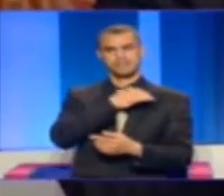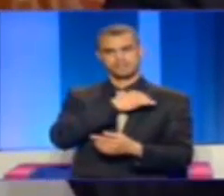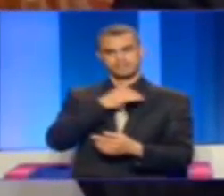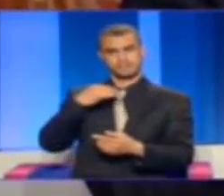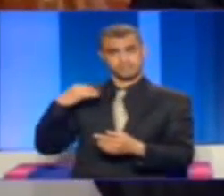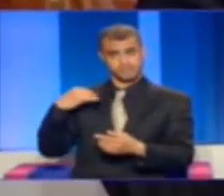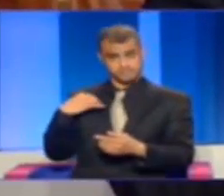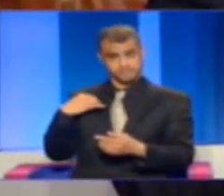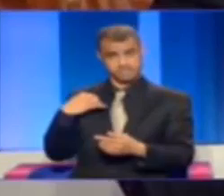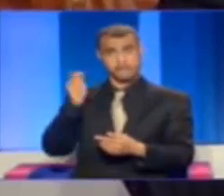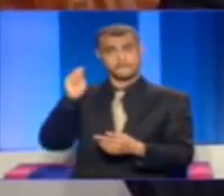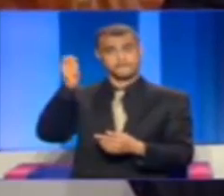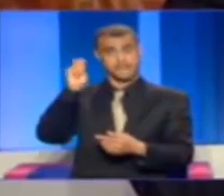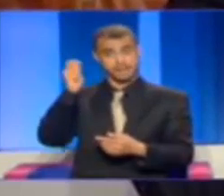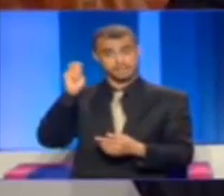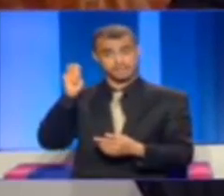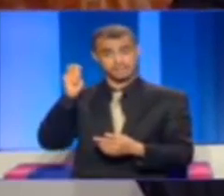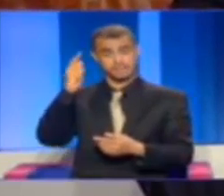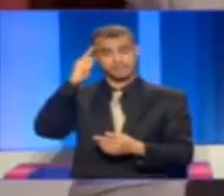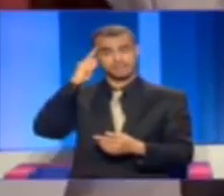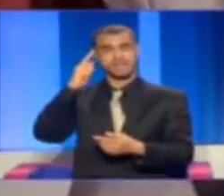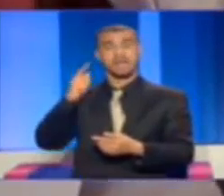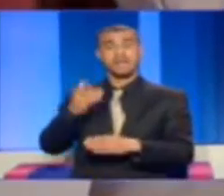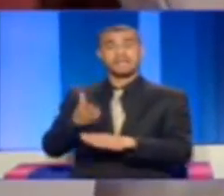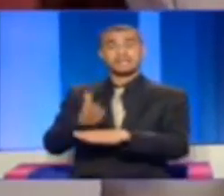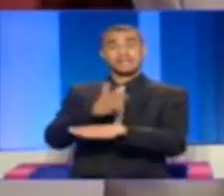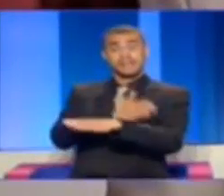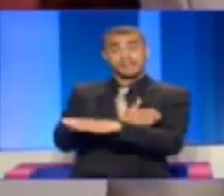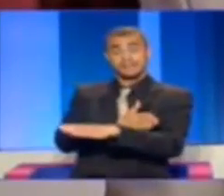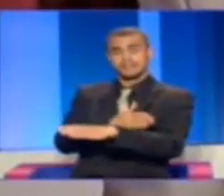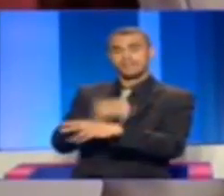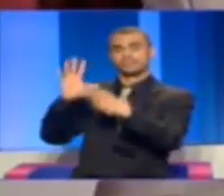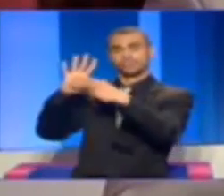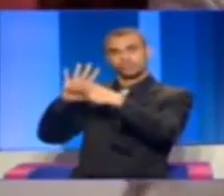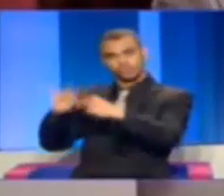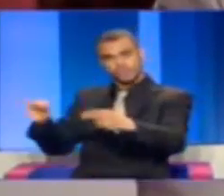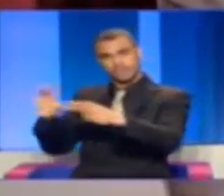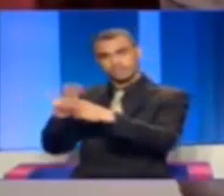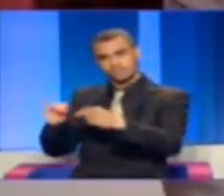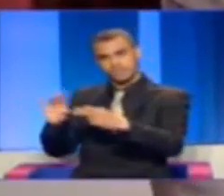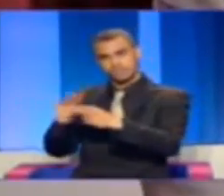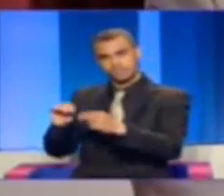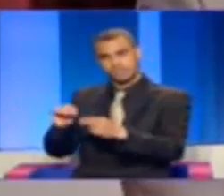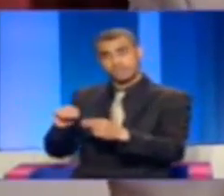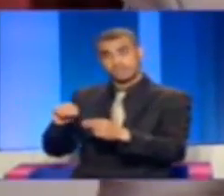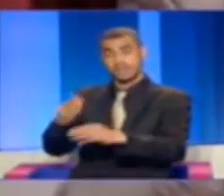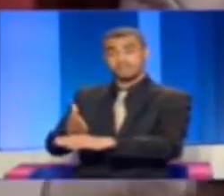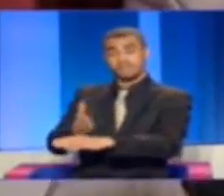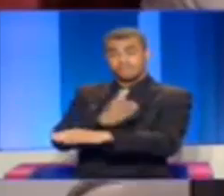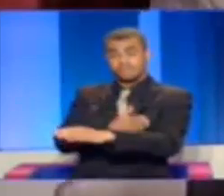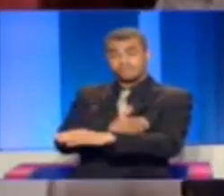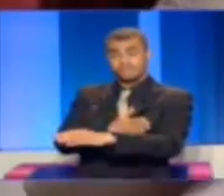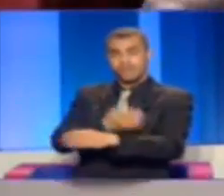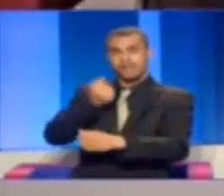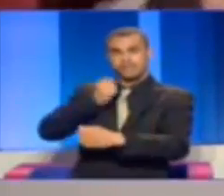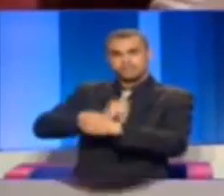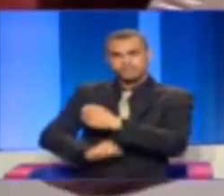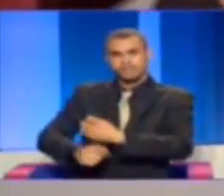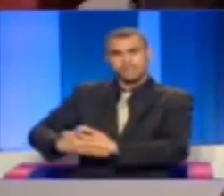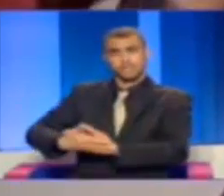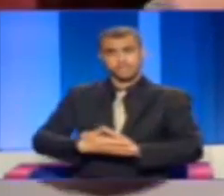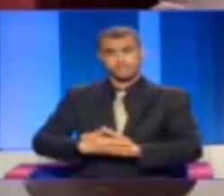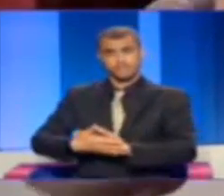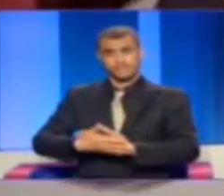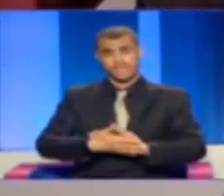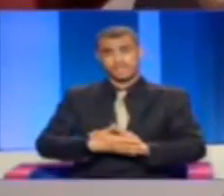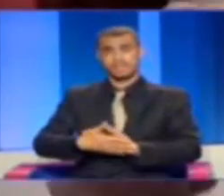خصهم يدوزوا هذه المعلومه ويقولوا بان هاد الوليدات اللي حنا جبناهم في هذا السن المبكر يمكن نقدوهم كما قال، ولكن باش نسينوا